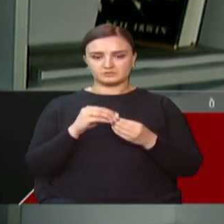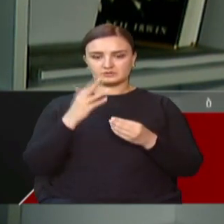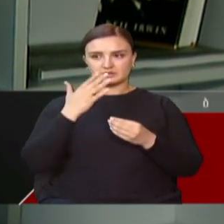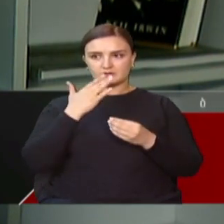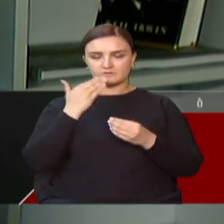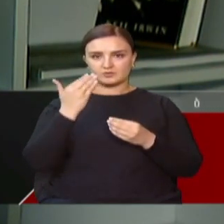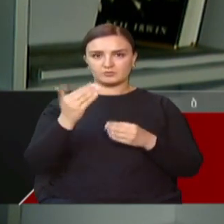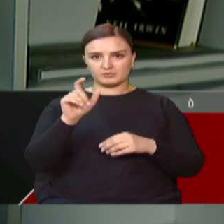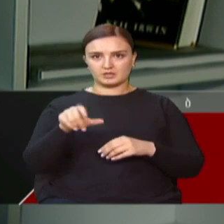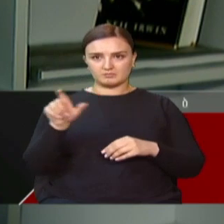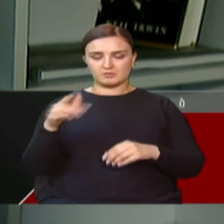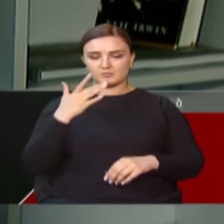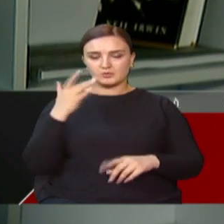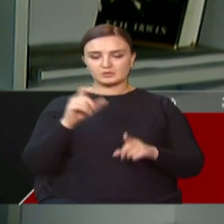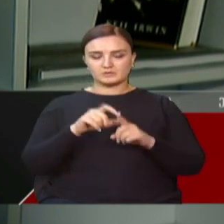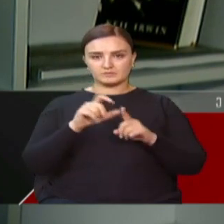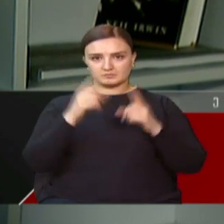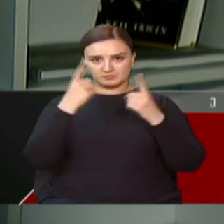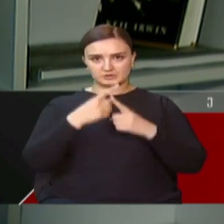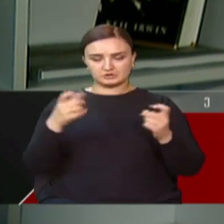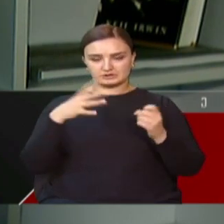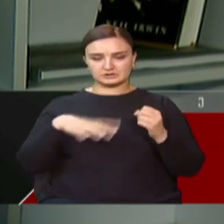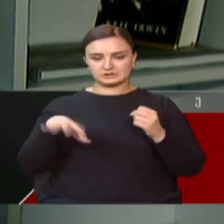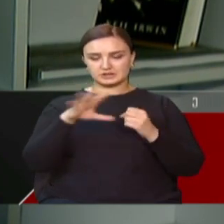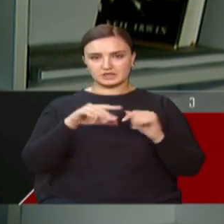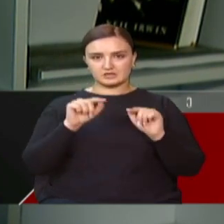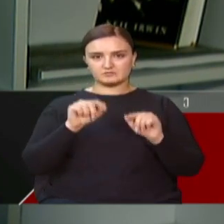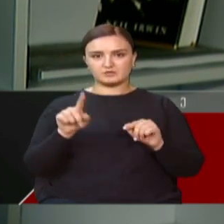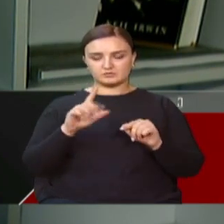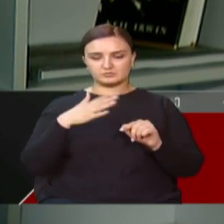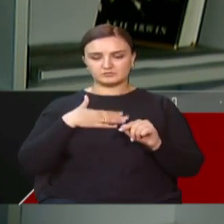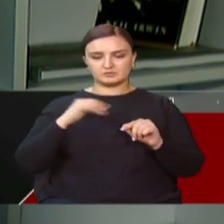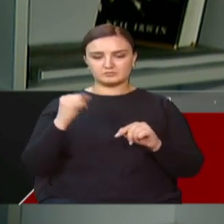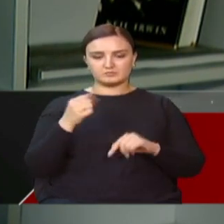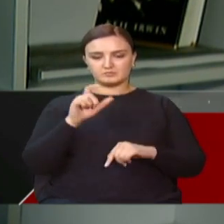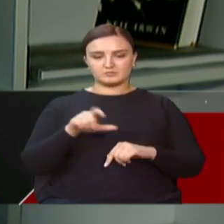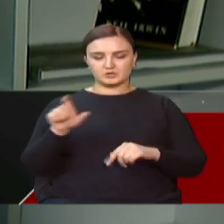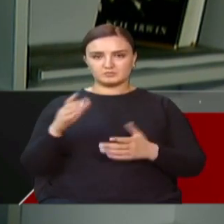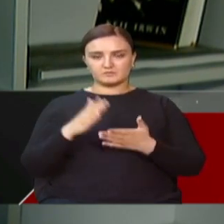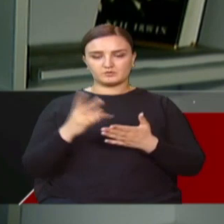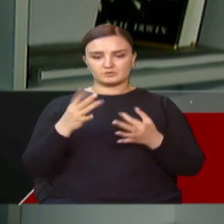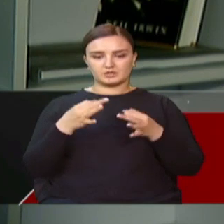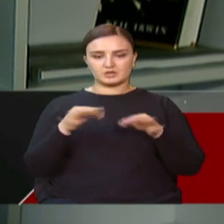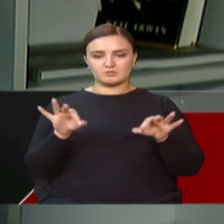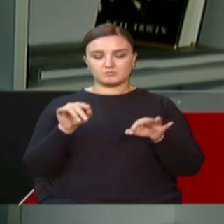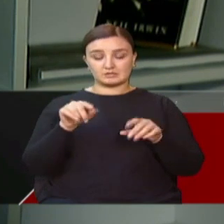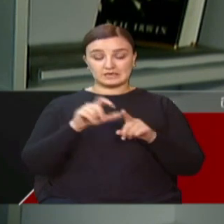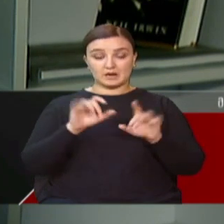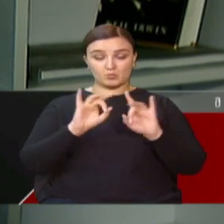ევროპელებმა ის პოლიტიკური მესიჯი საქართველოს მიმართ, რომ ჩვენ მეგობრები ვართ, უნდა გამოუშვან და ამ